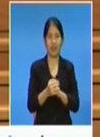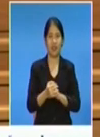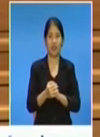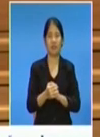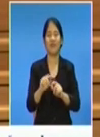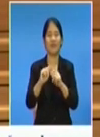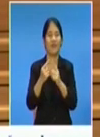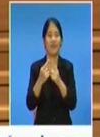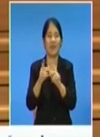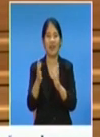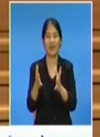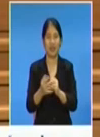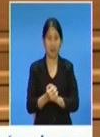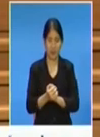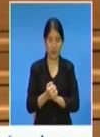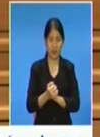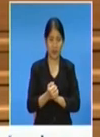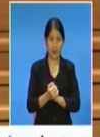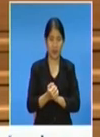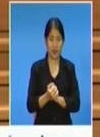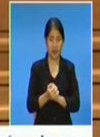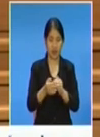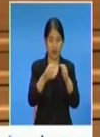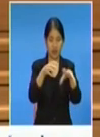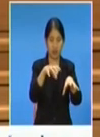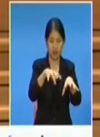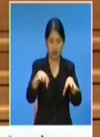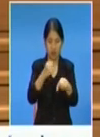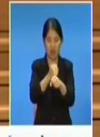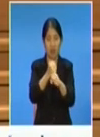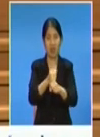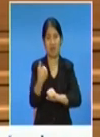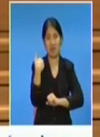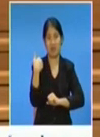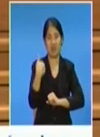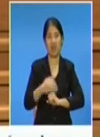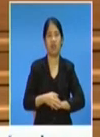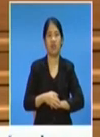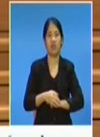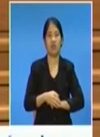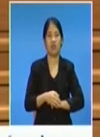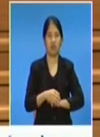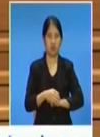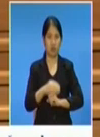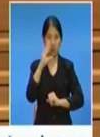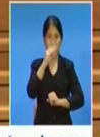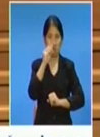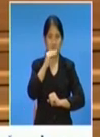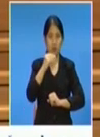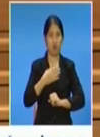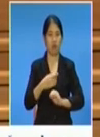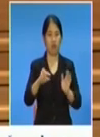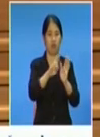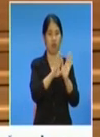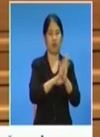าดว่ามีองค์กรอิสระอ้างว่าตัวเองเป็นองค์กรอิสระไม่ต้องใช้ระเบียบสำนักนาย